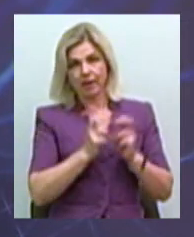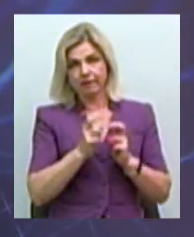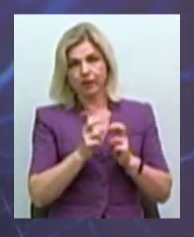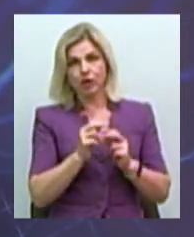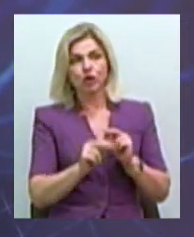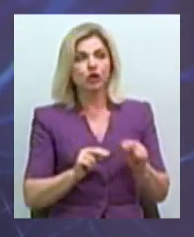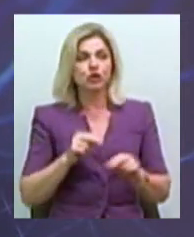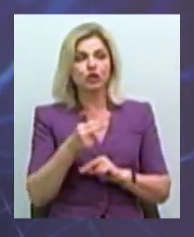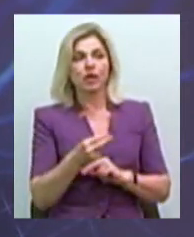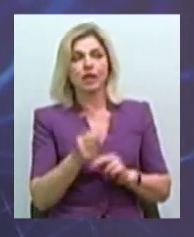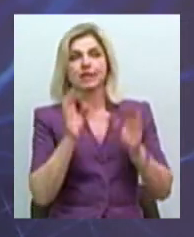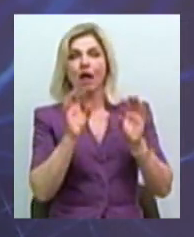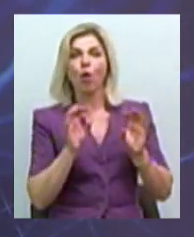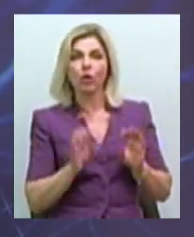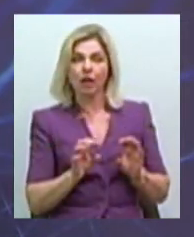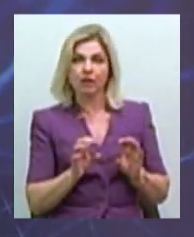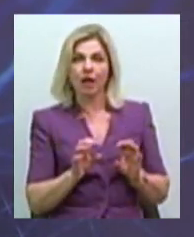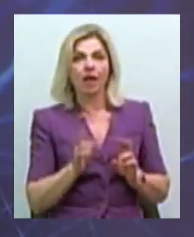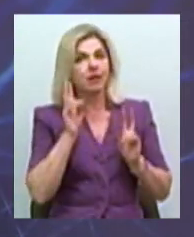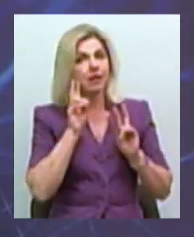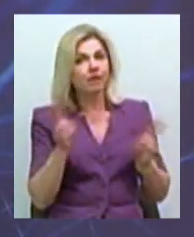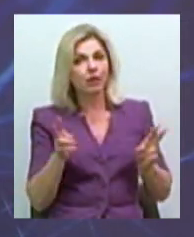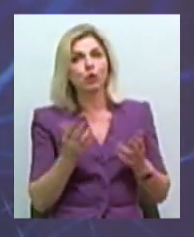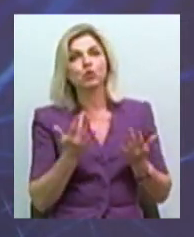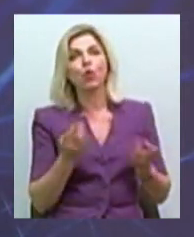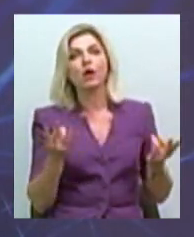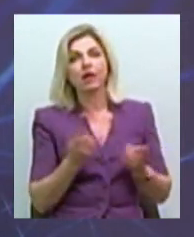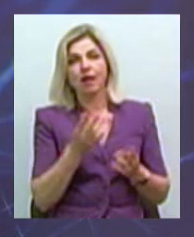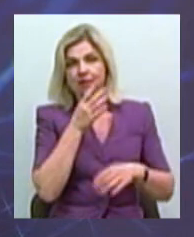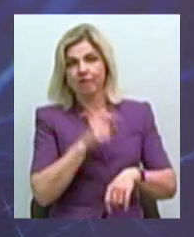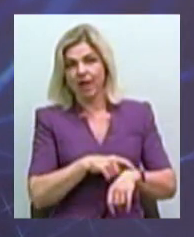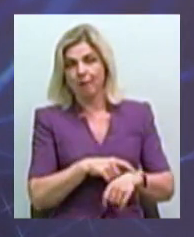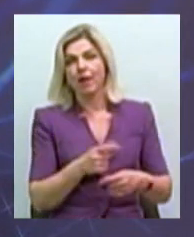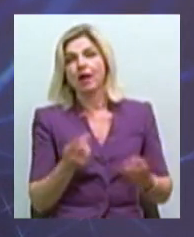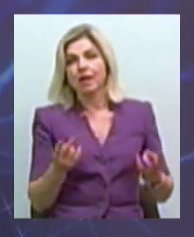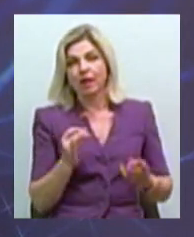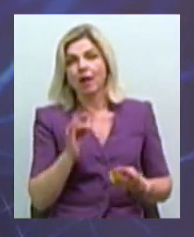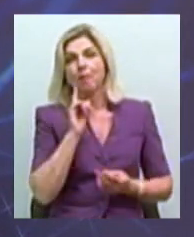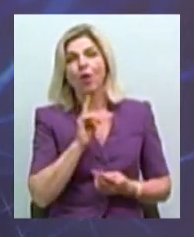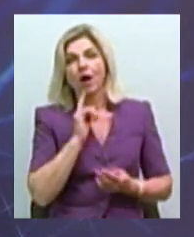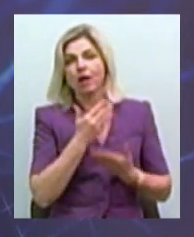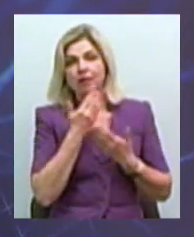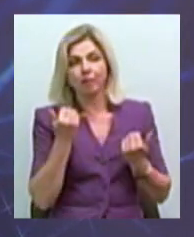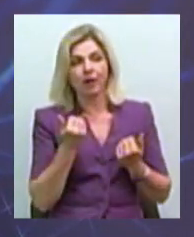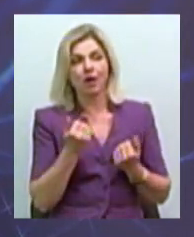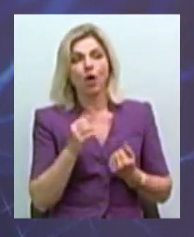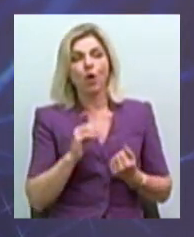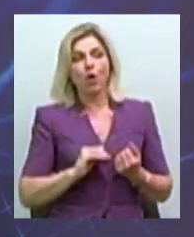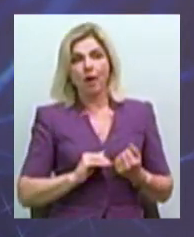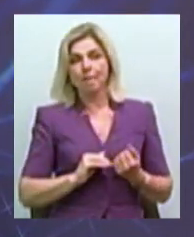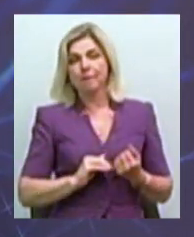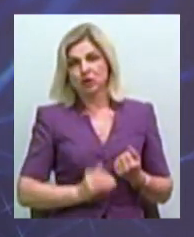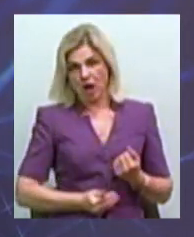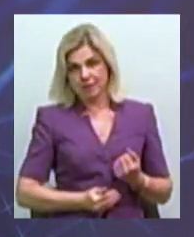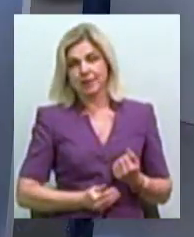через законодавців, невідомо скільки на це часу знадобиться, і поки що немає відгуку від приватних стивідорів, що